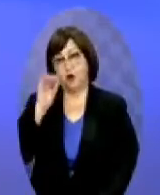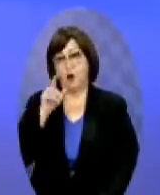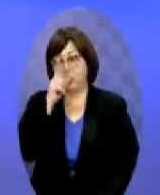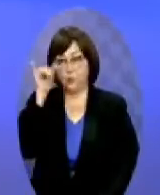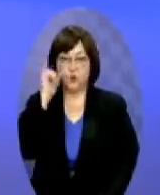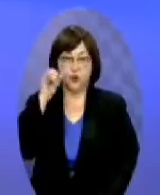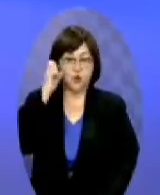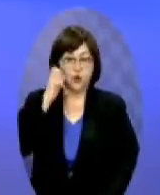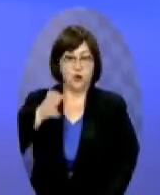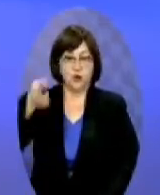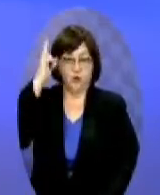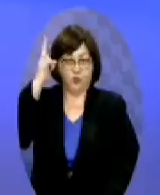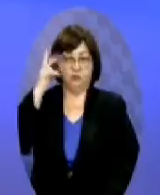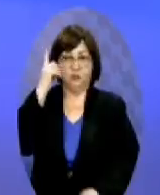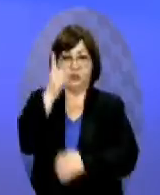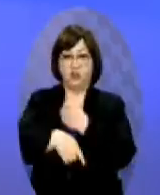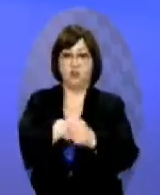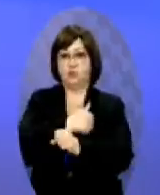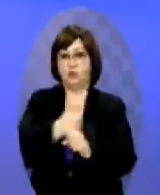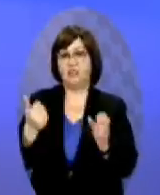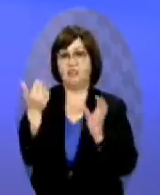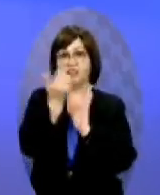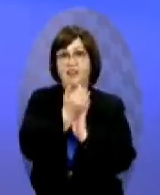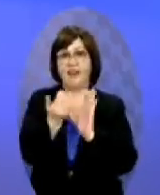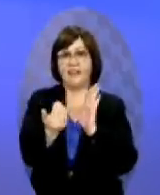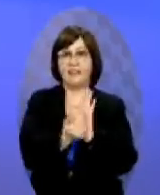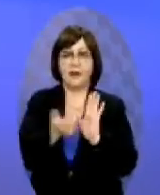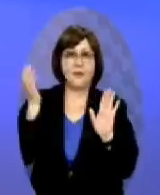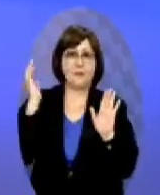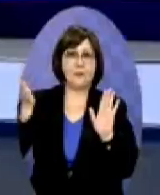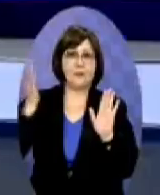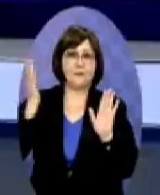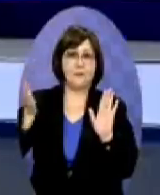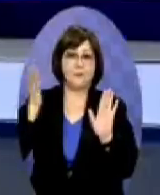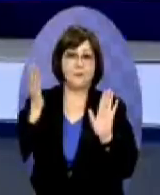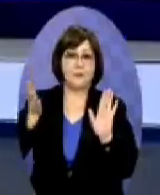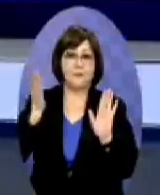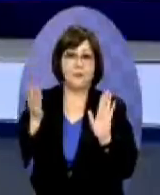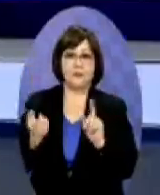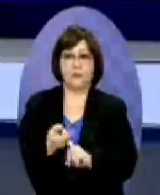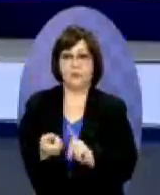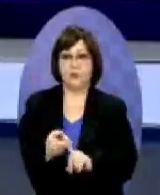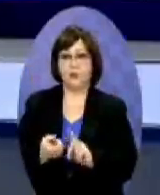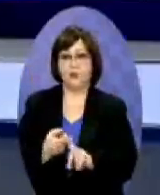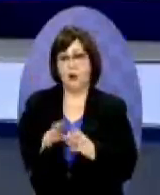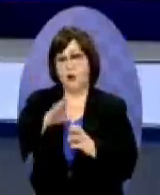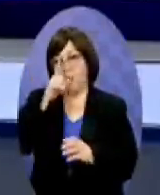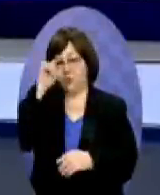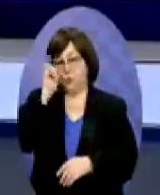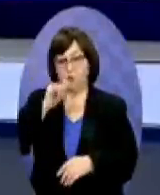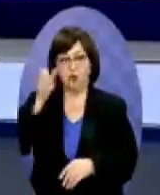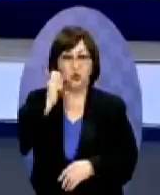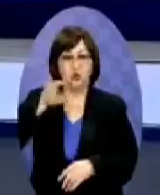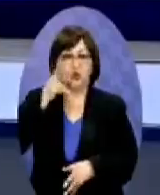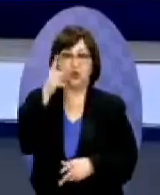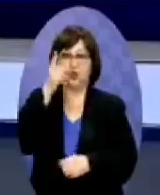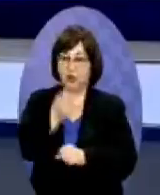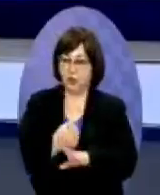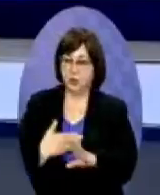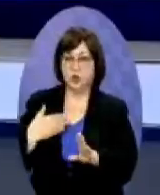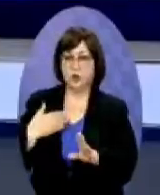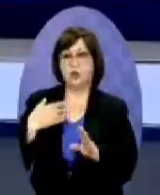улсын ерөнхийлөгчийн жил тутмын тайлантай холбоотой мэдээ байна. Энэ мэдээг эхлээд үзүүлье. Оросын холбооны улсын ерөнхийлөгч жилийн